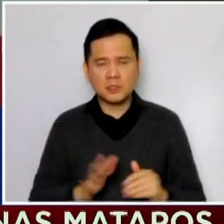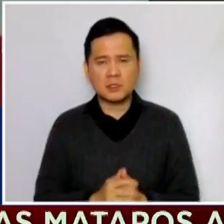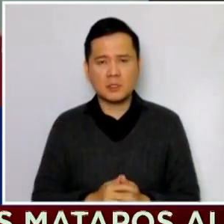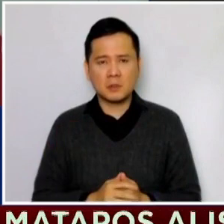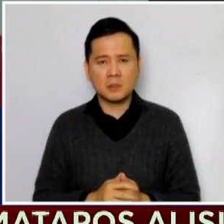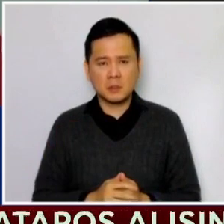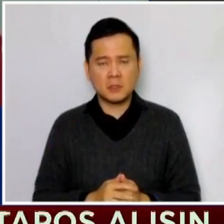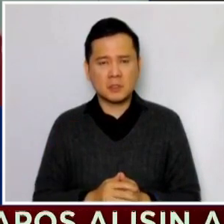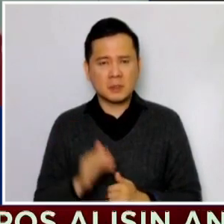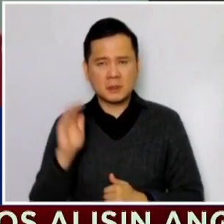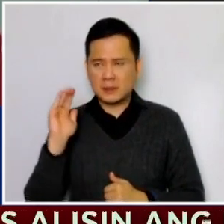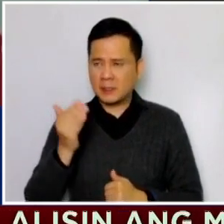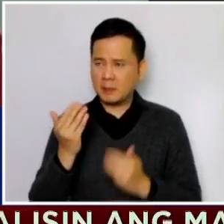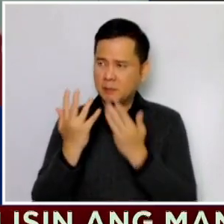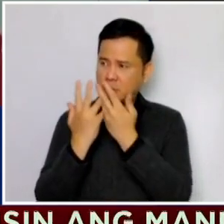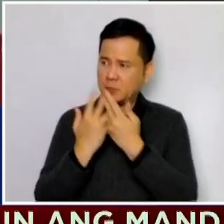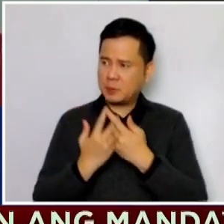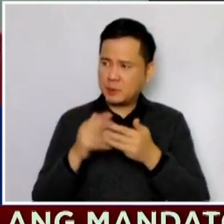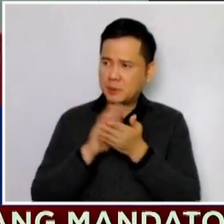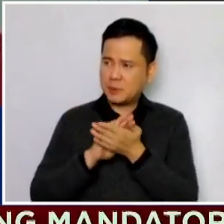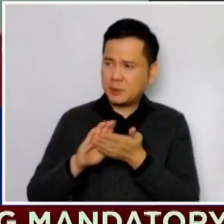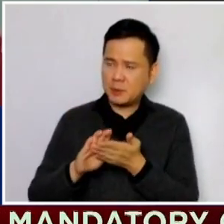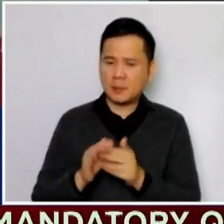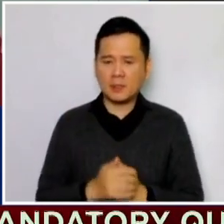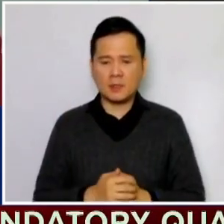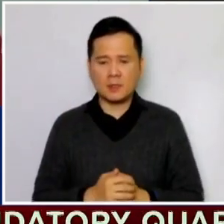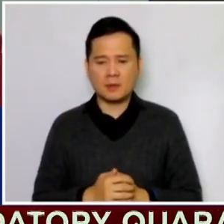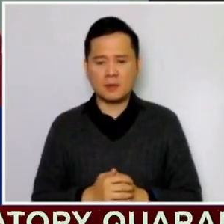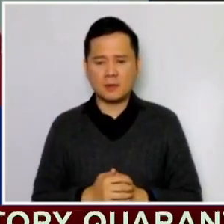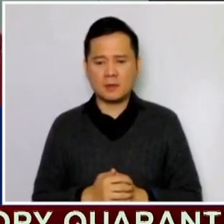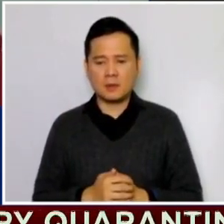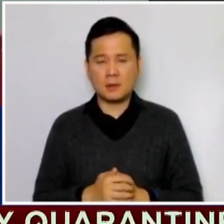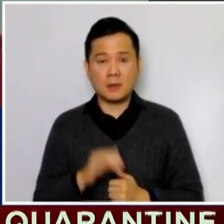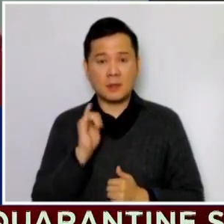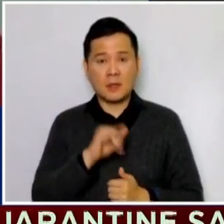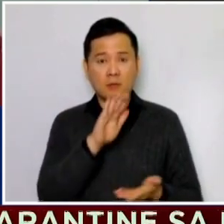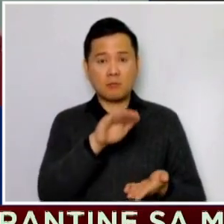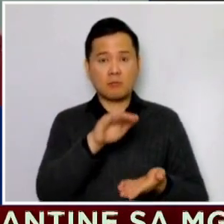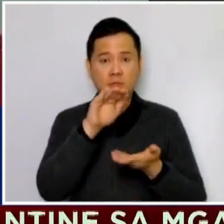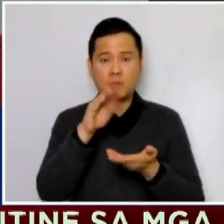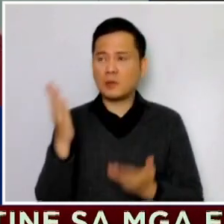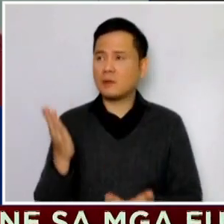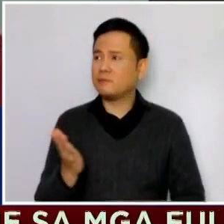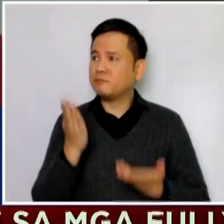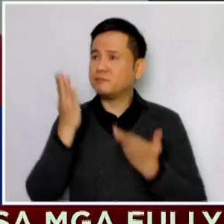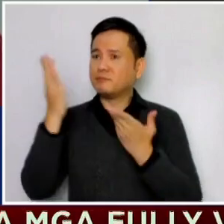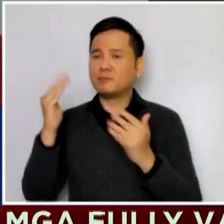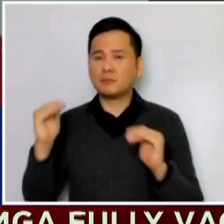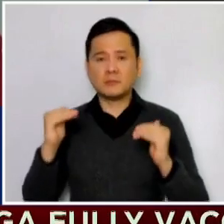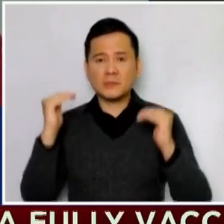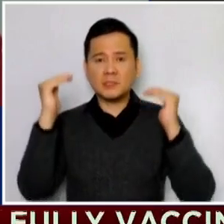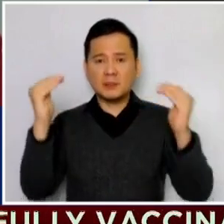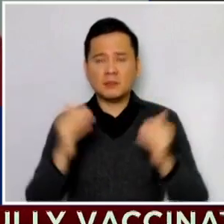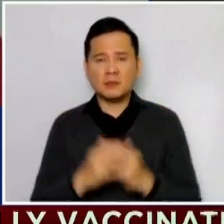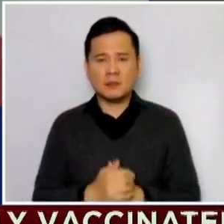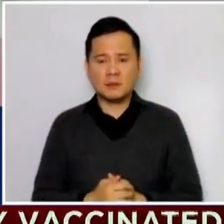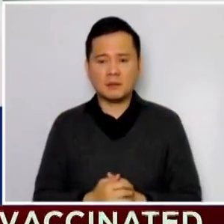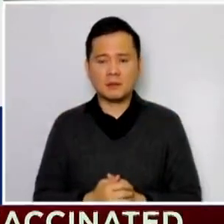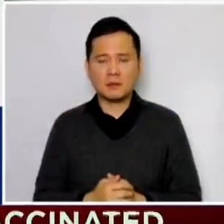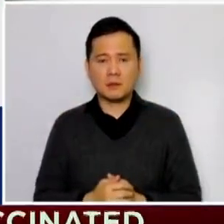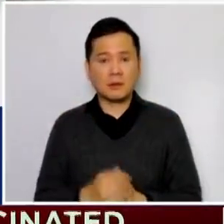order. Pero wala po nangyaring ganun. Inadmit po nila. Admittance po is the ano na eh, doon sila nagkamali, inadmit nila